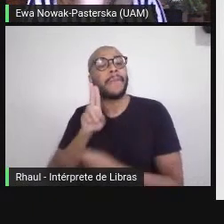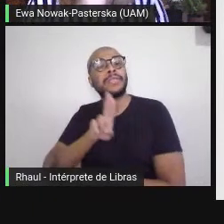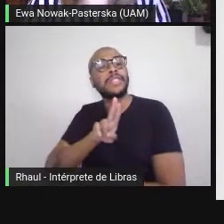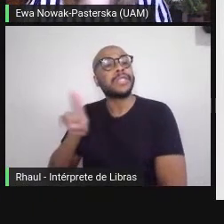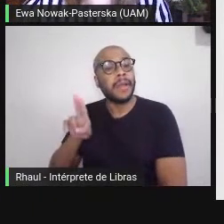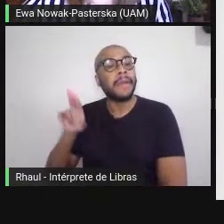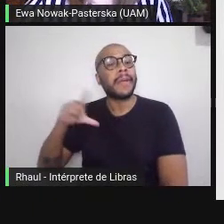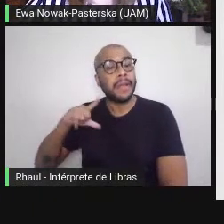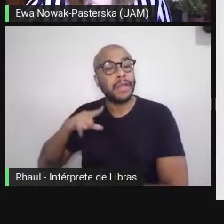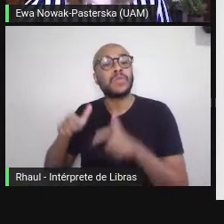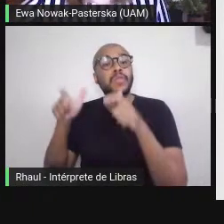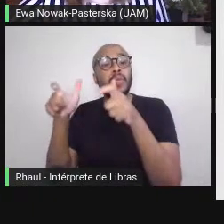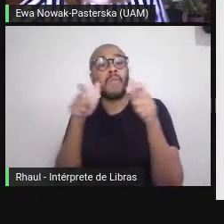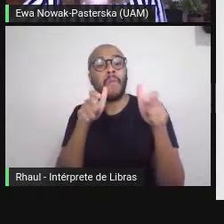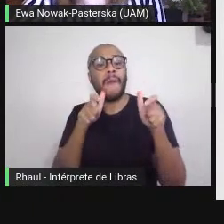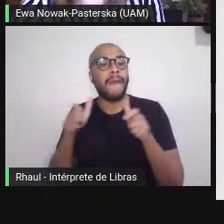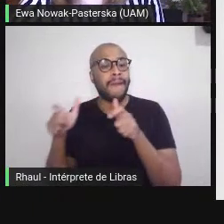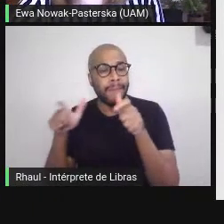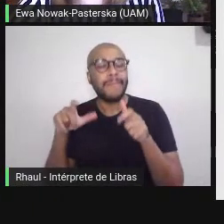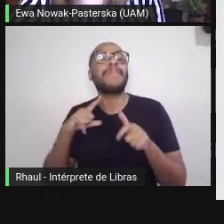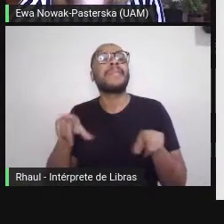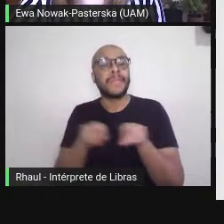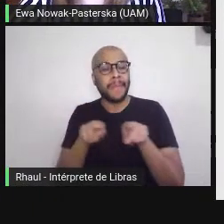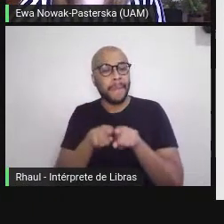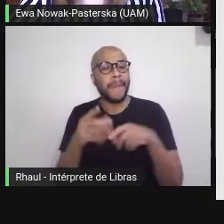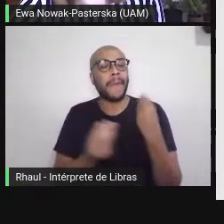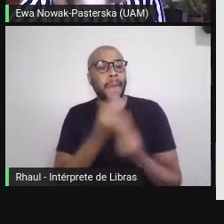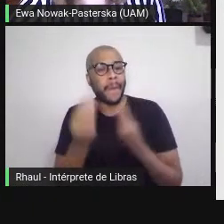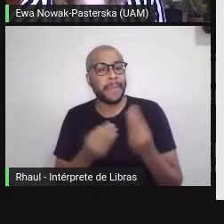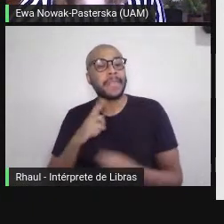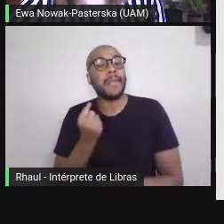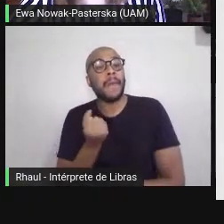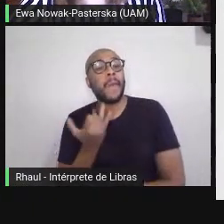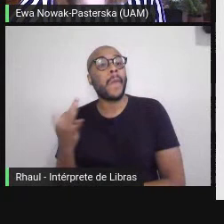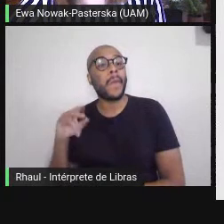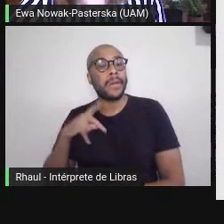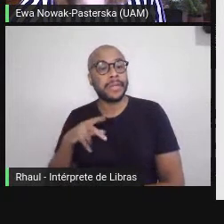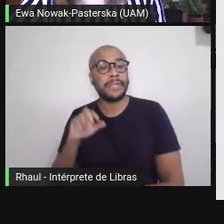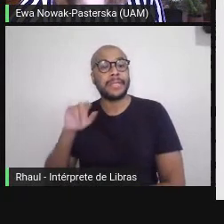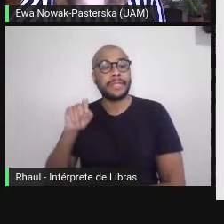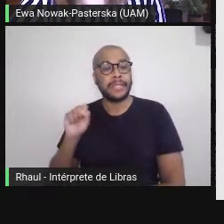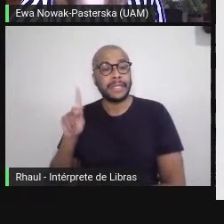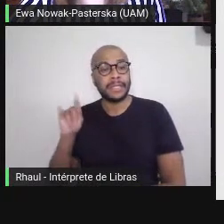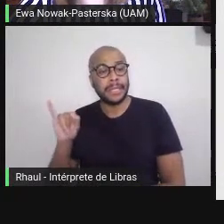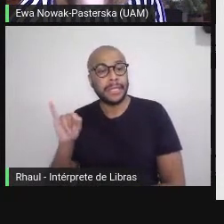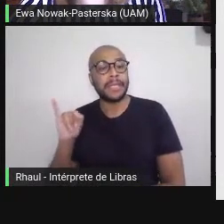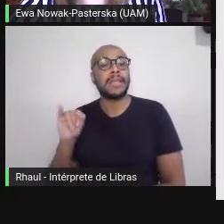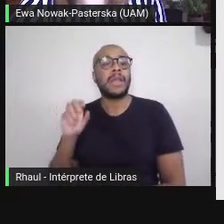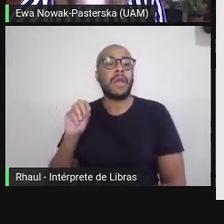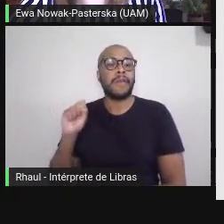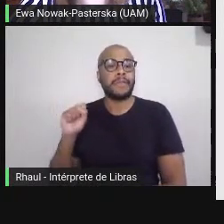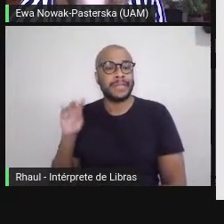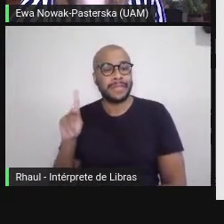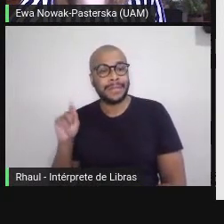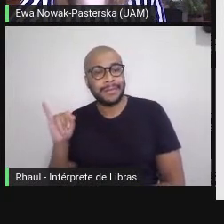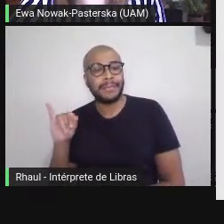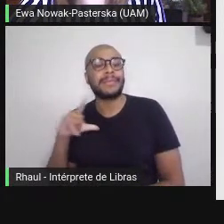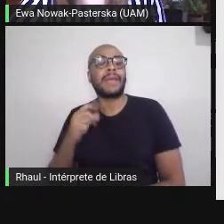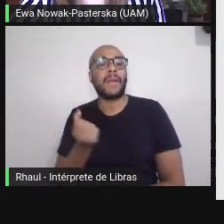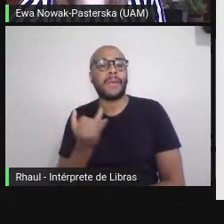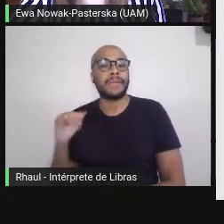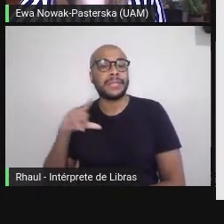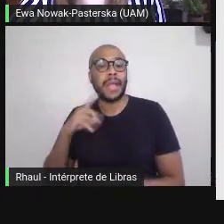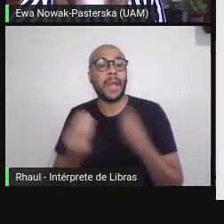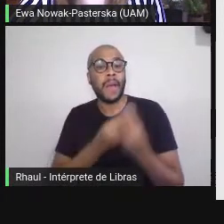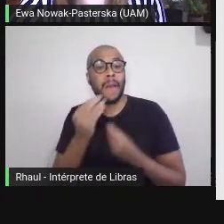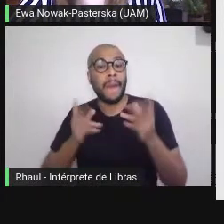de locais. E tem as terminações ski, ski, owski, ewski, que são